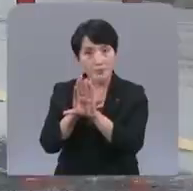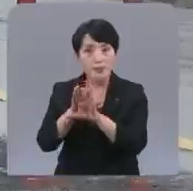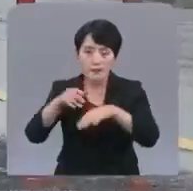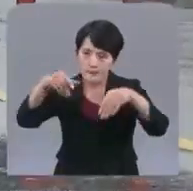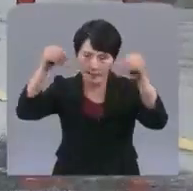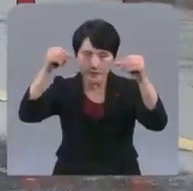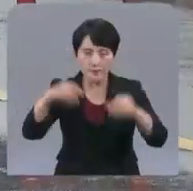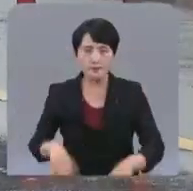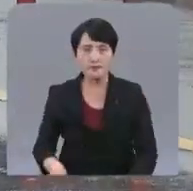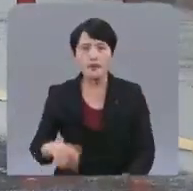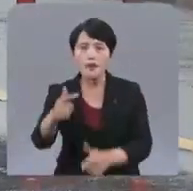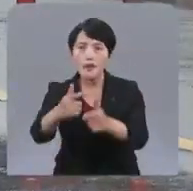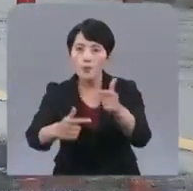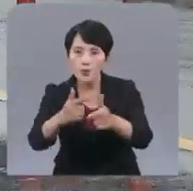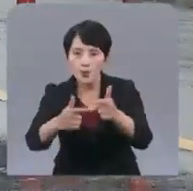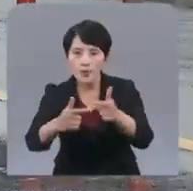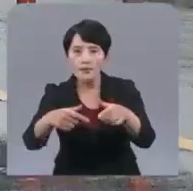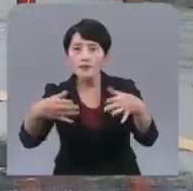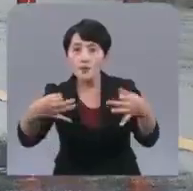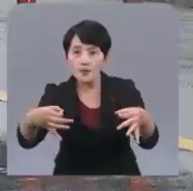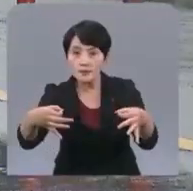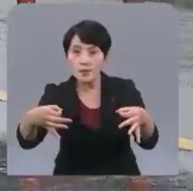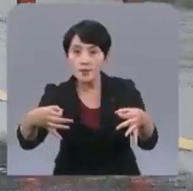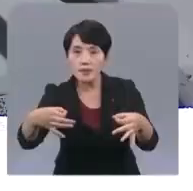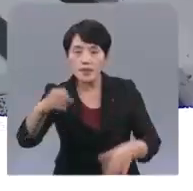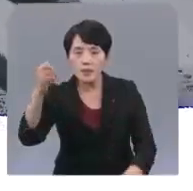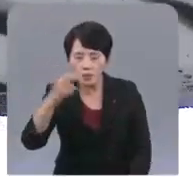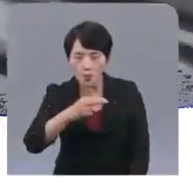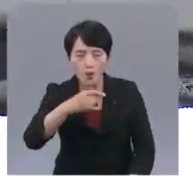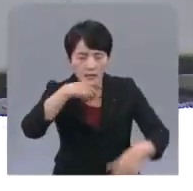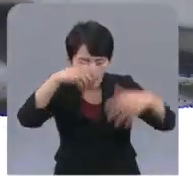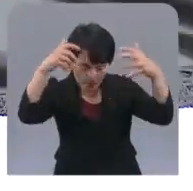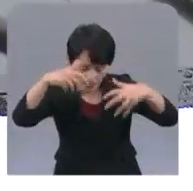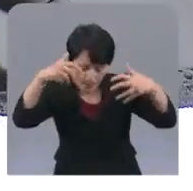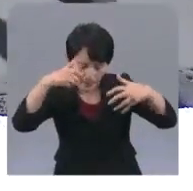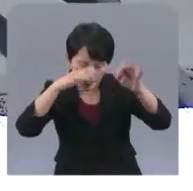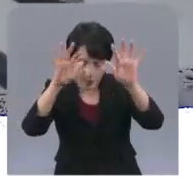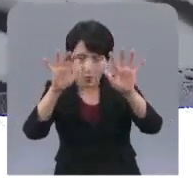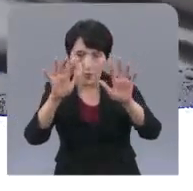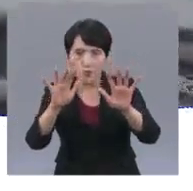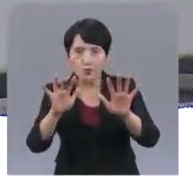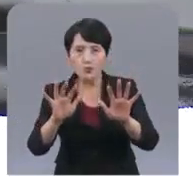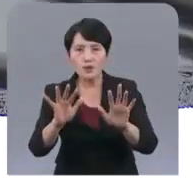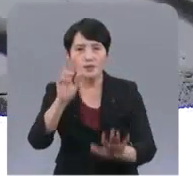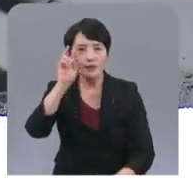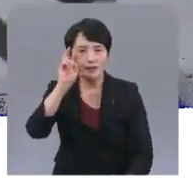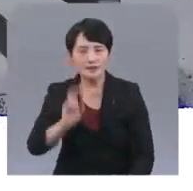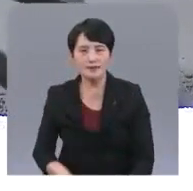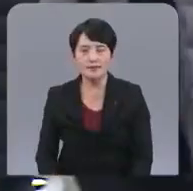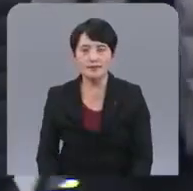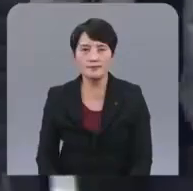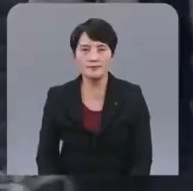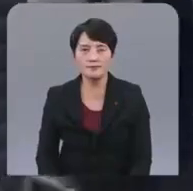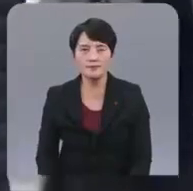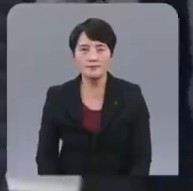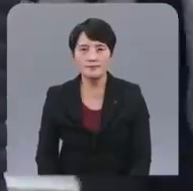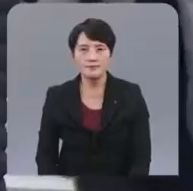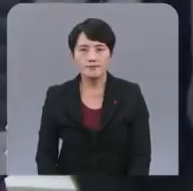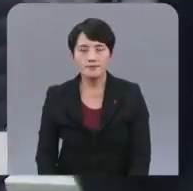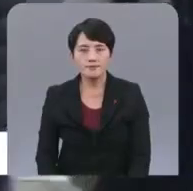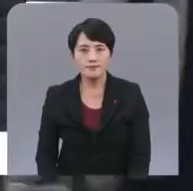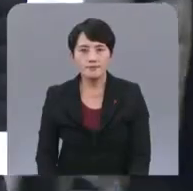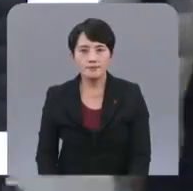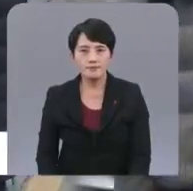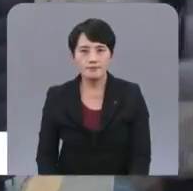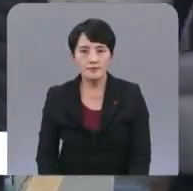至12日晚，岭东地区将降雨5至30毫米。11日，江原三治等地发布的暴雨注意